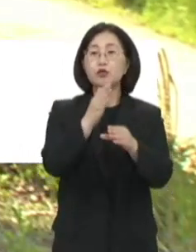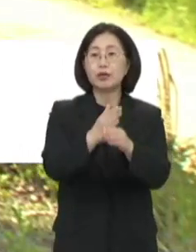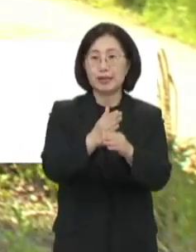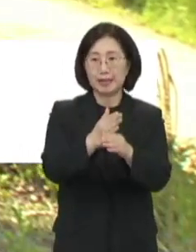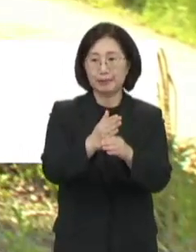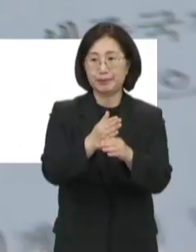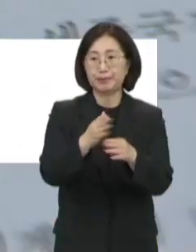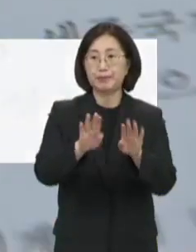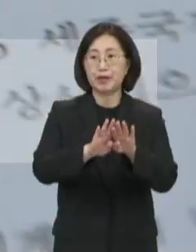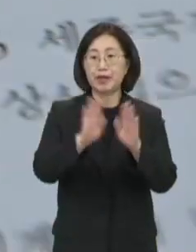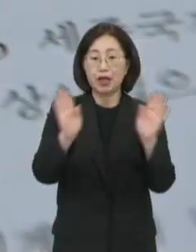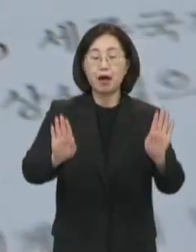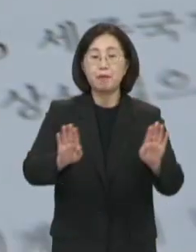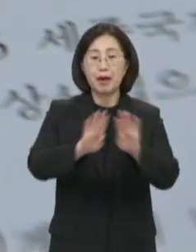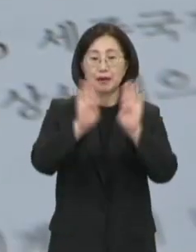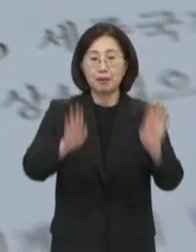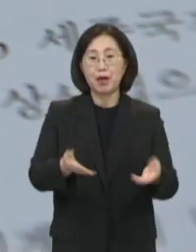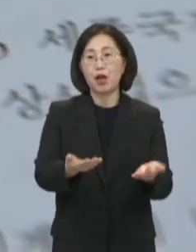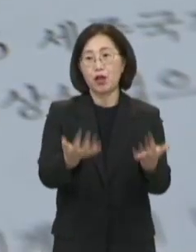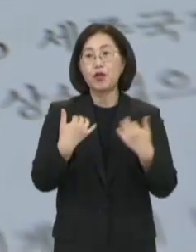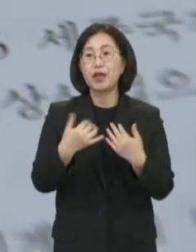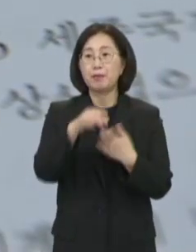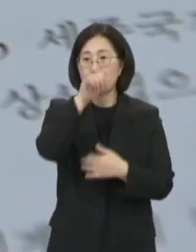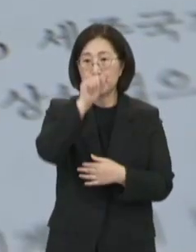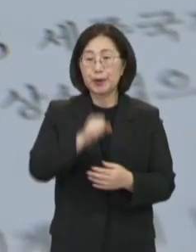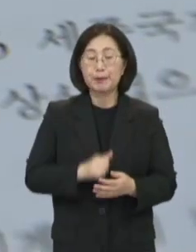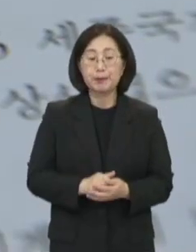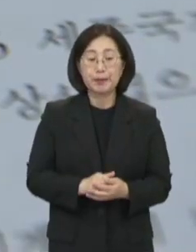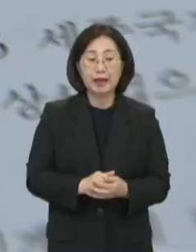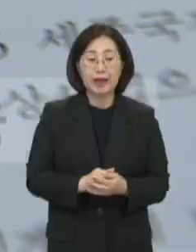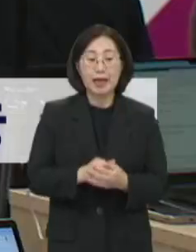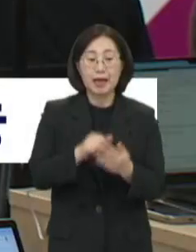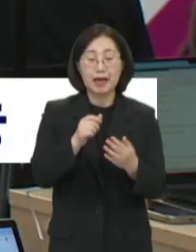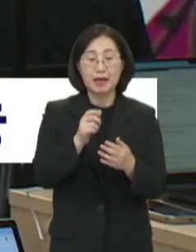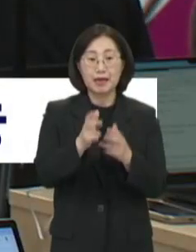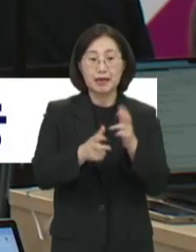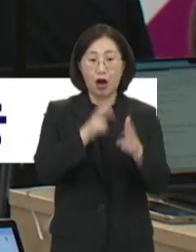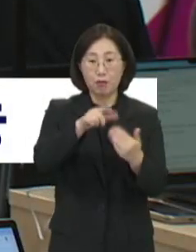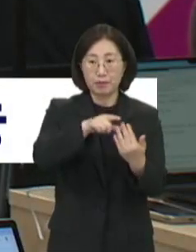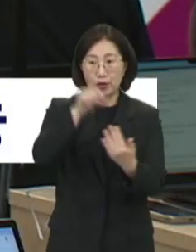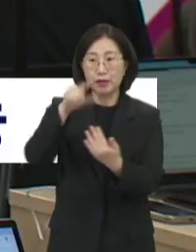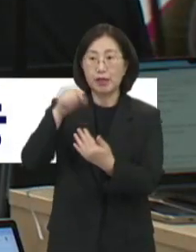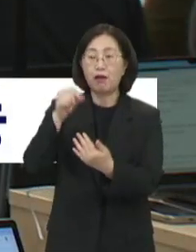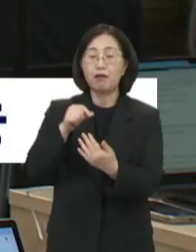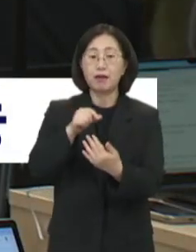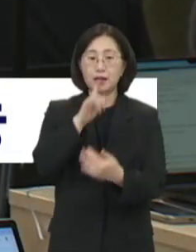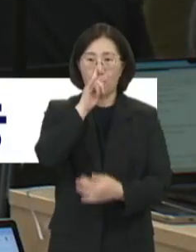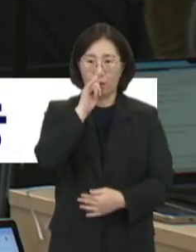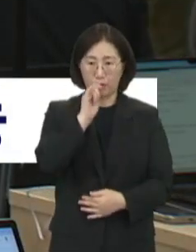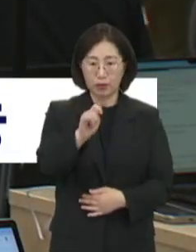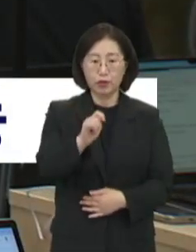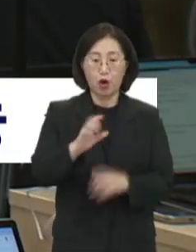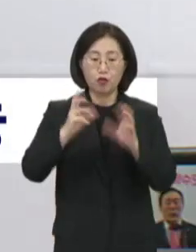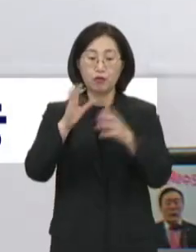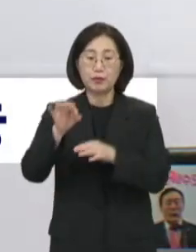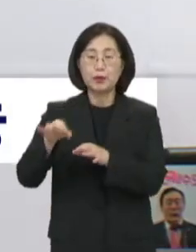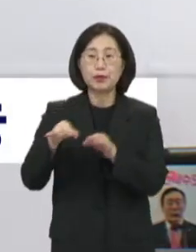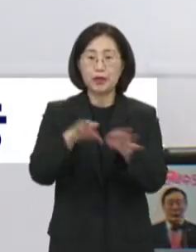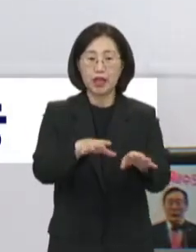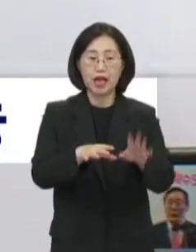좀 듭니다. 기재부가 국제행사 대상 사업으로 선정함에 따라 행사의 품격이 높아졌고 국비도